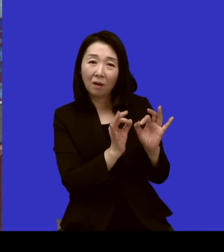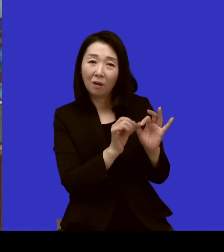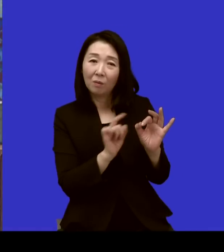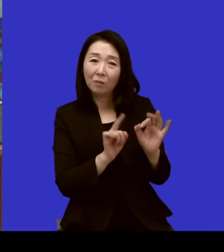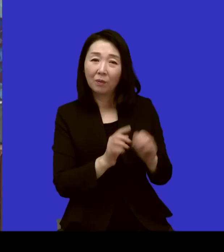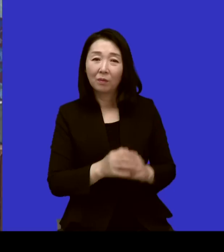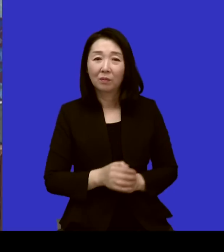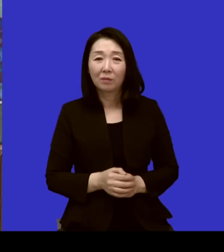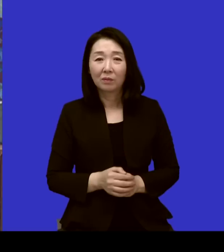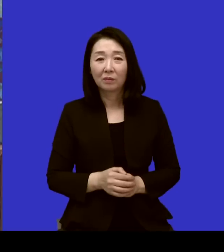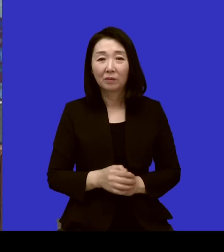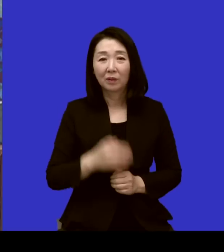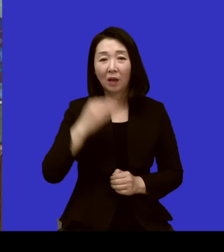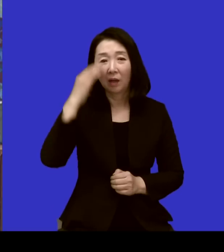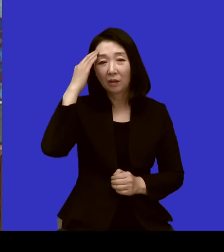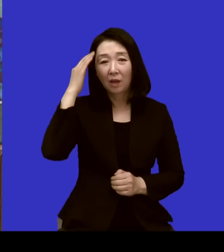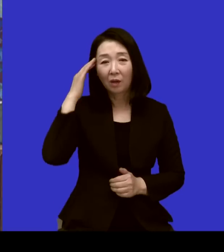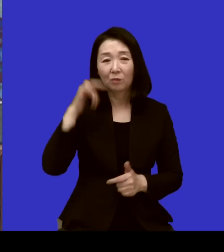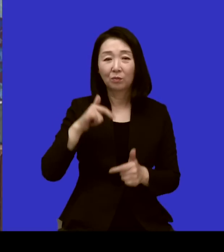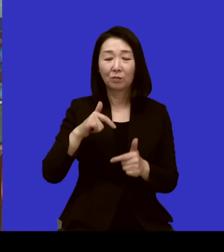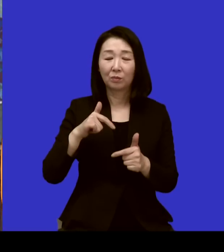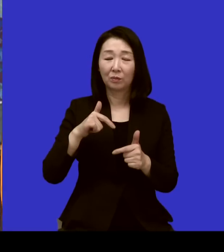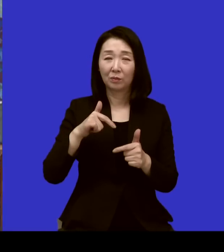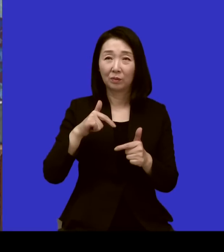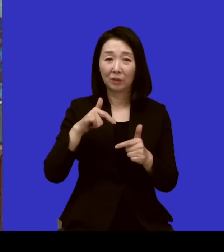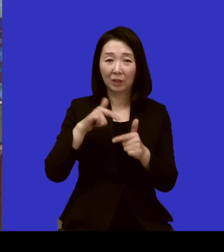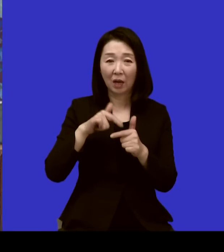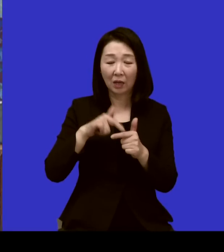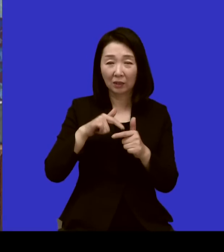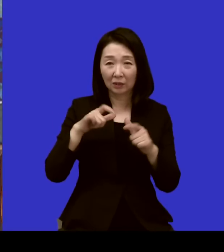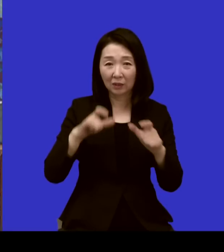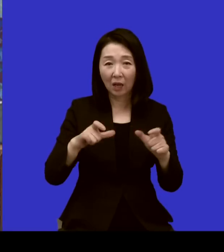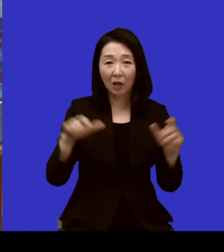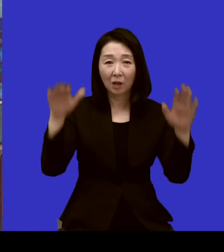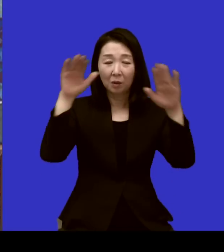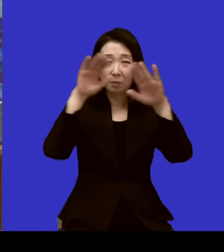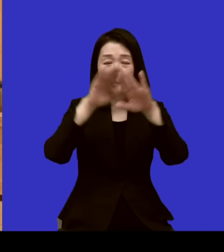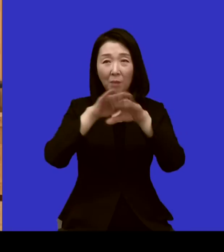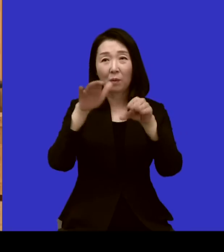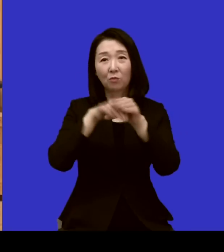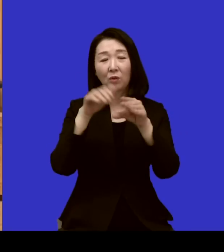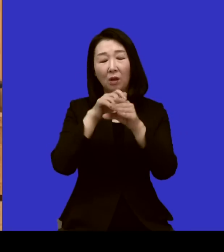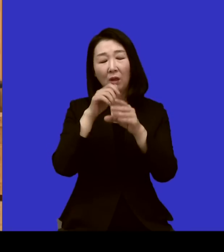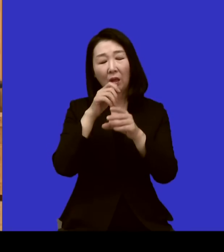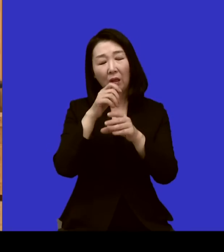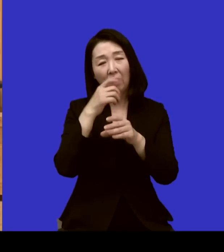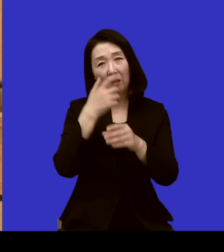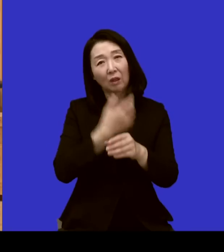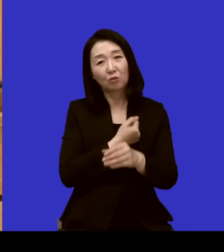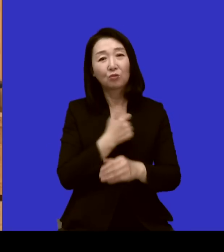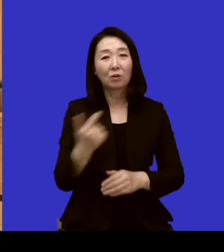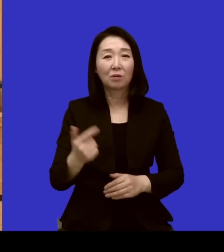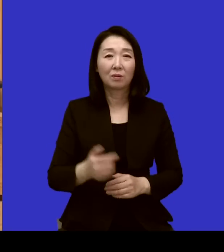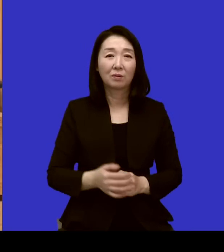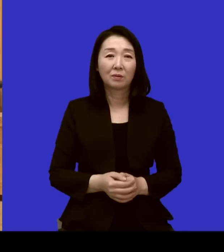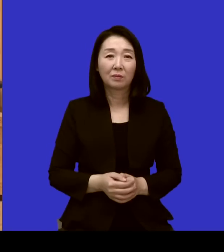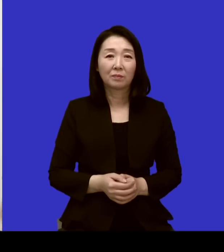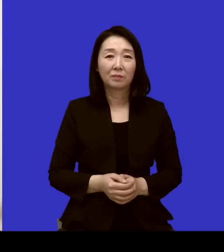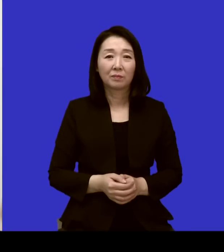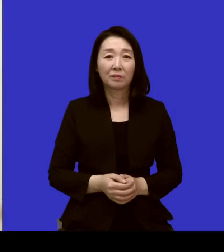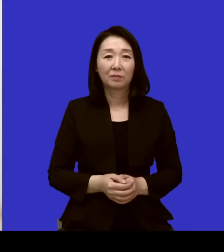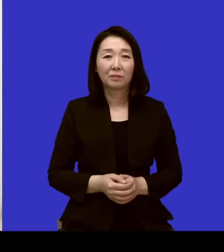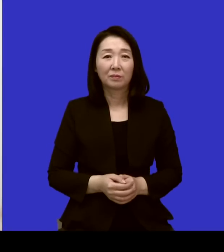일단은 한국 강남의 방매 문화라는 거에 충격을 받았고, 네, 많은 분들이 그럴 것 같아요. 네. 그리고